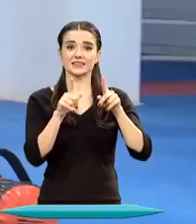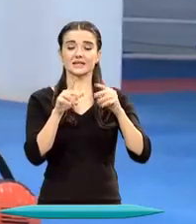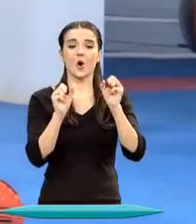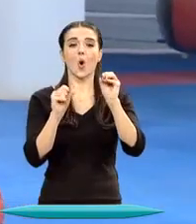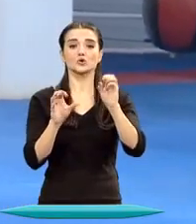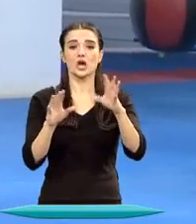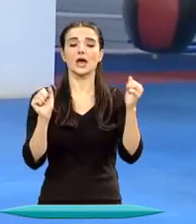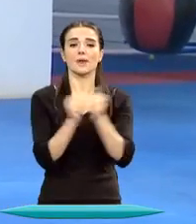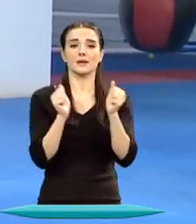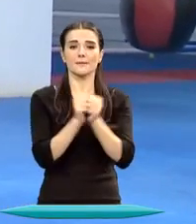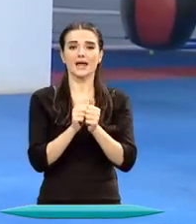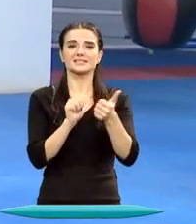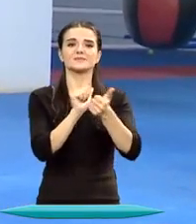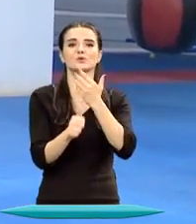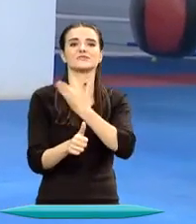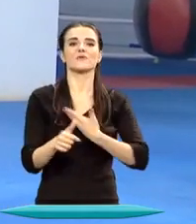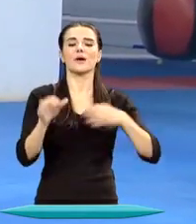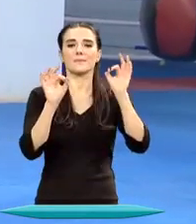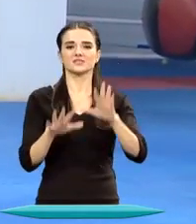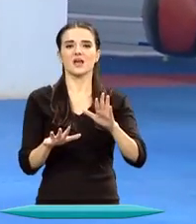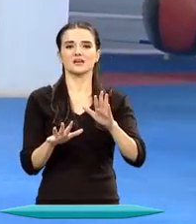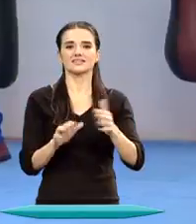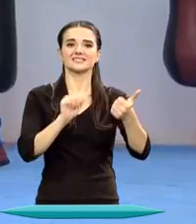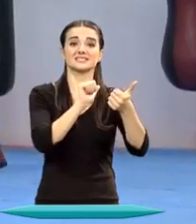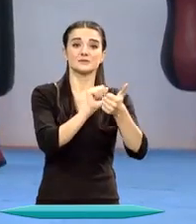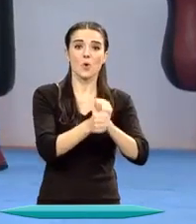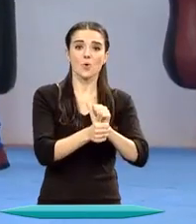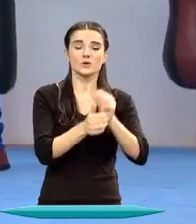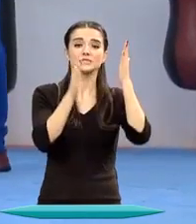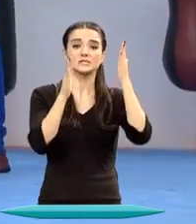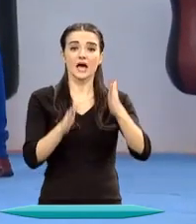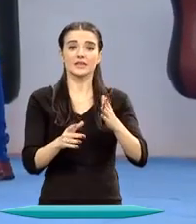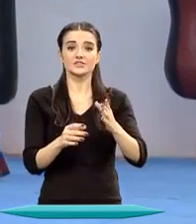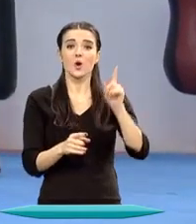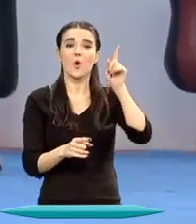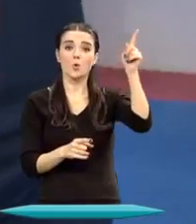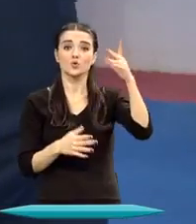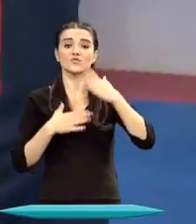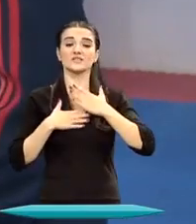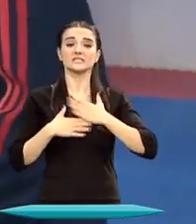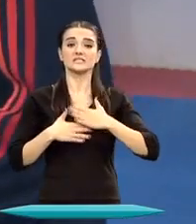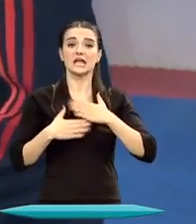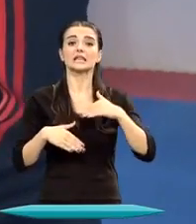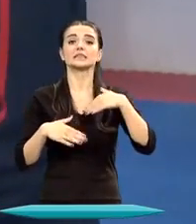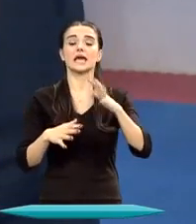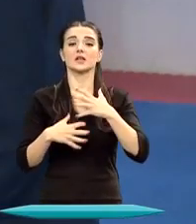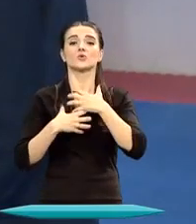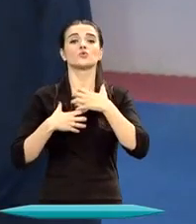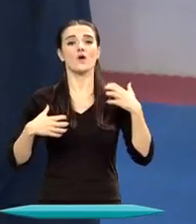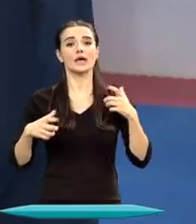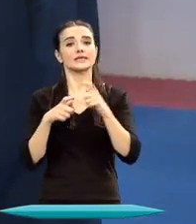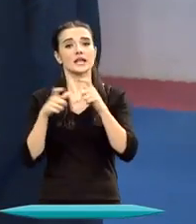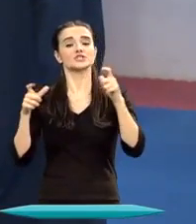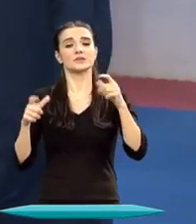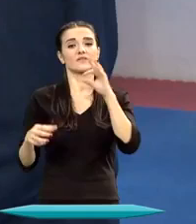Korkmaz'la birlikte sporu sevmeye başlar. Spor sadece Baha'nın fiziksel yeteneklerini değil, özgüven gelişimini